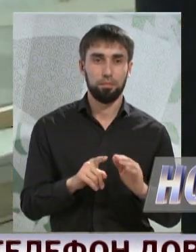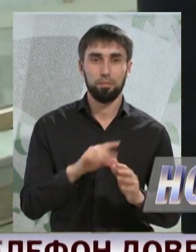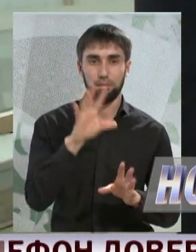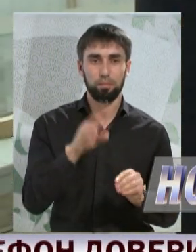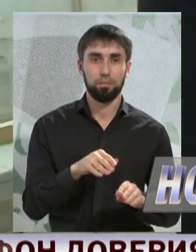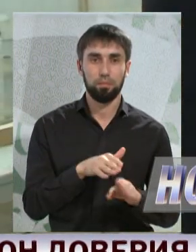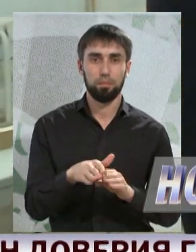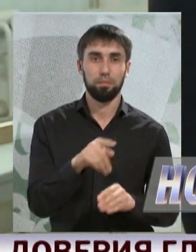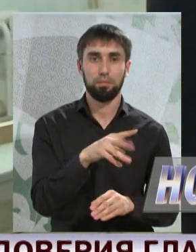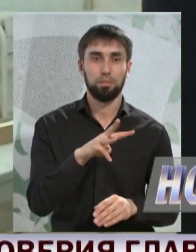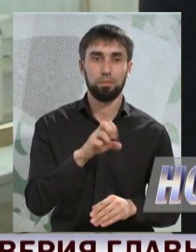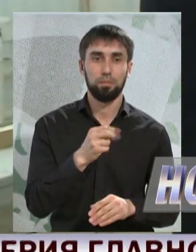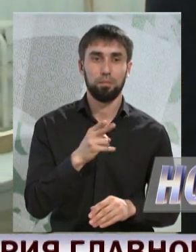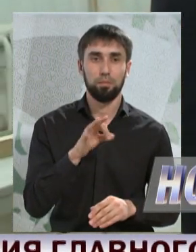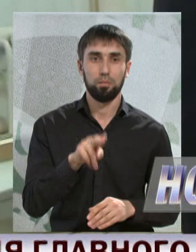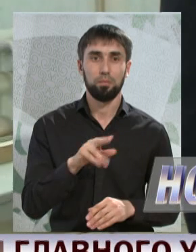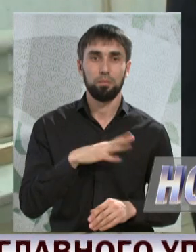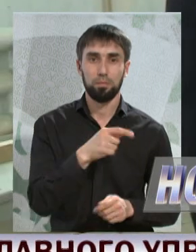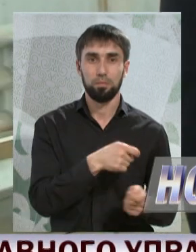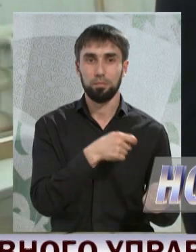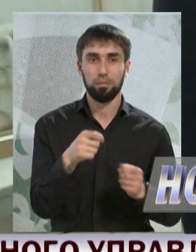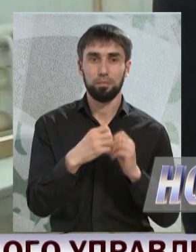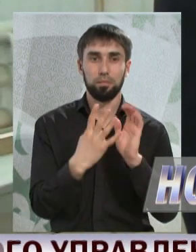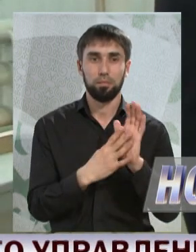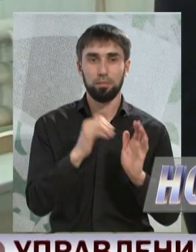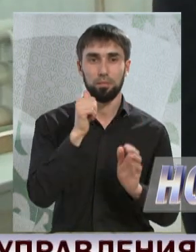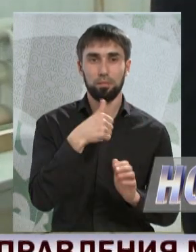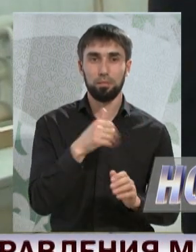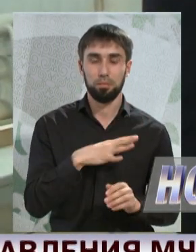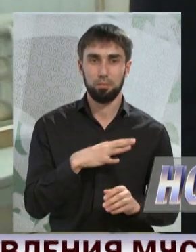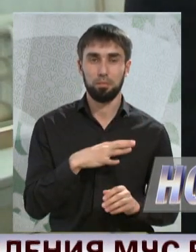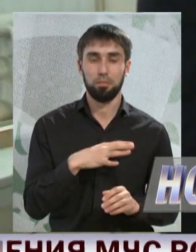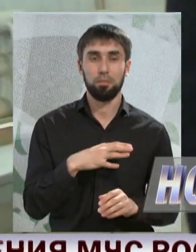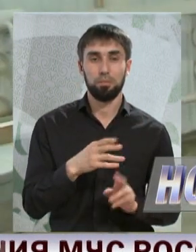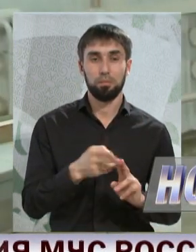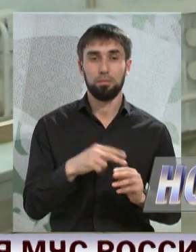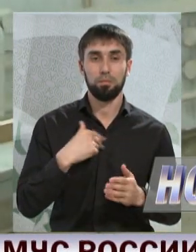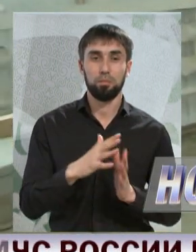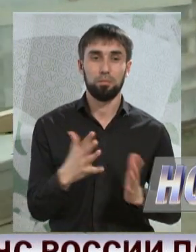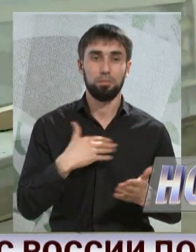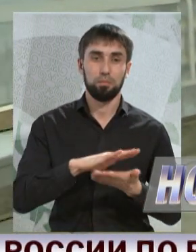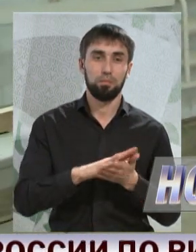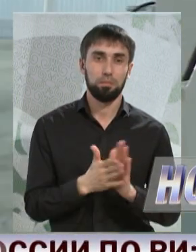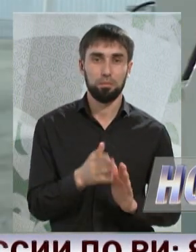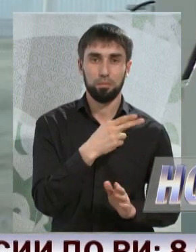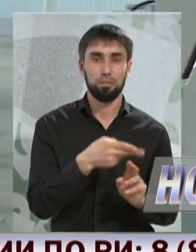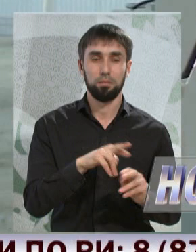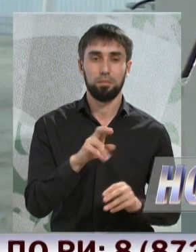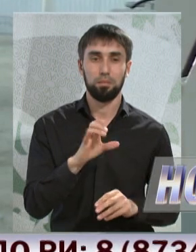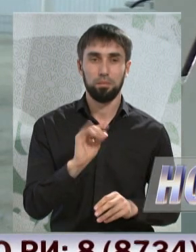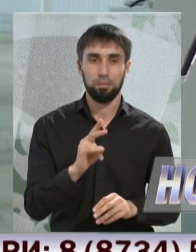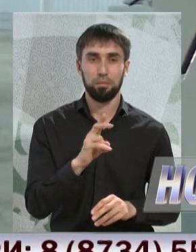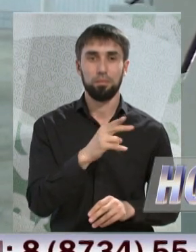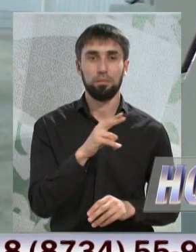привезли в 2018 году, да, в 2019 году. Да. Но царца есть договор. Основной дуб, ясень будет оттуда поставляться и бук тоже.